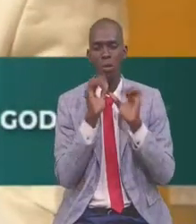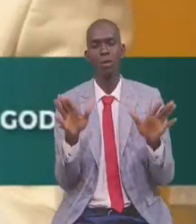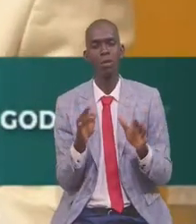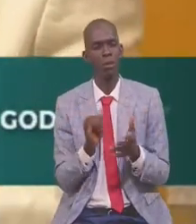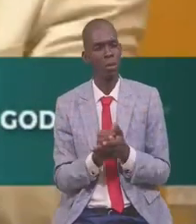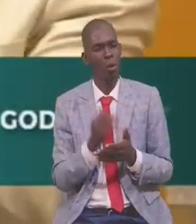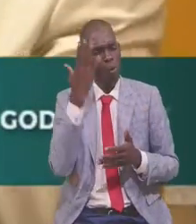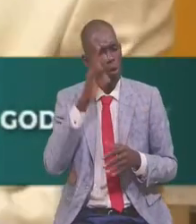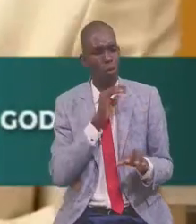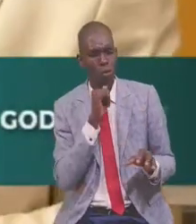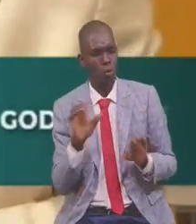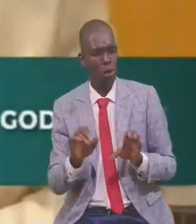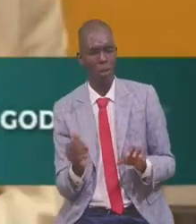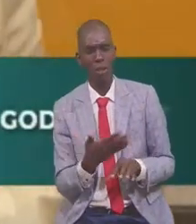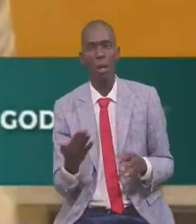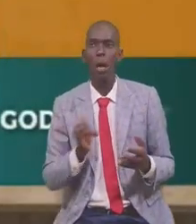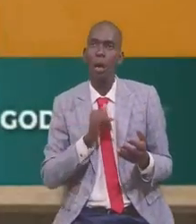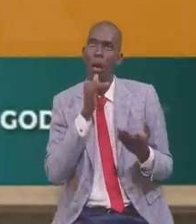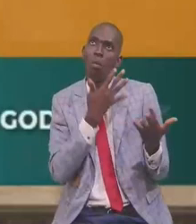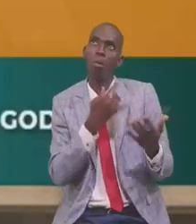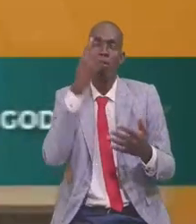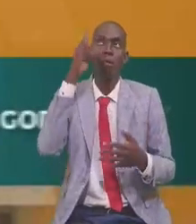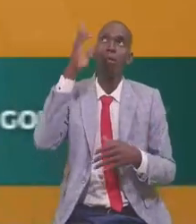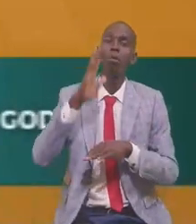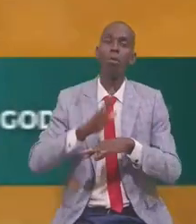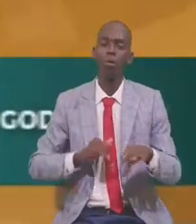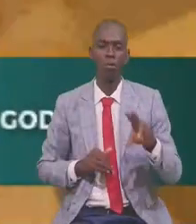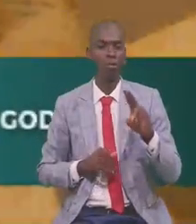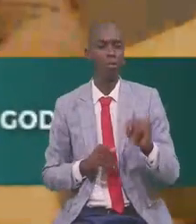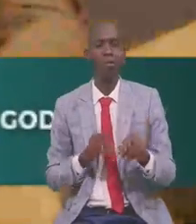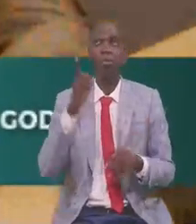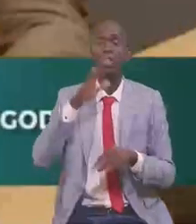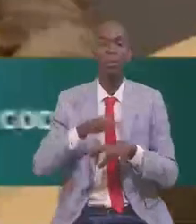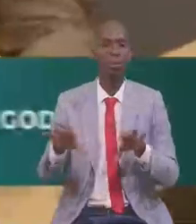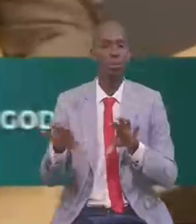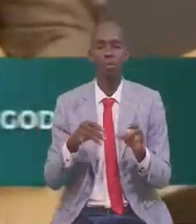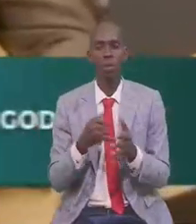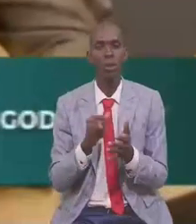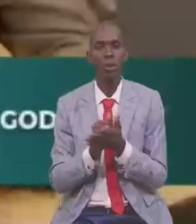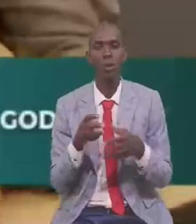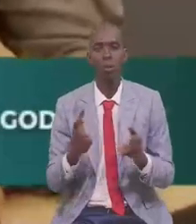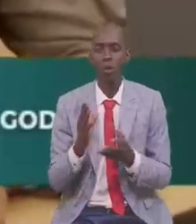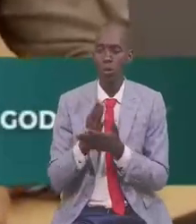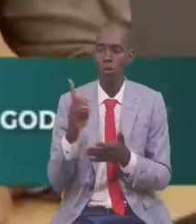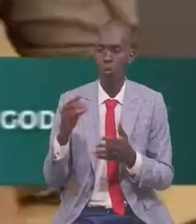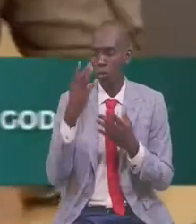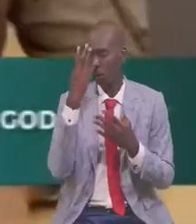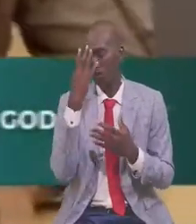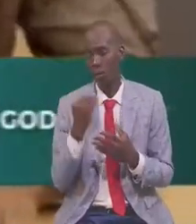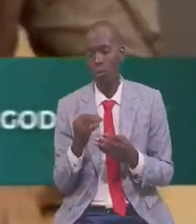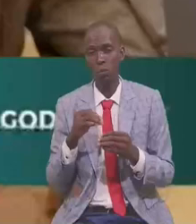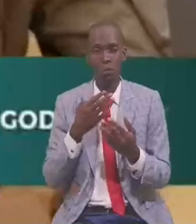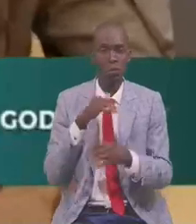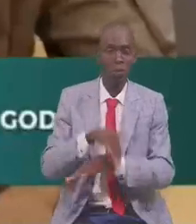Dieu. Ça ne vient pas de cette manière. Ah, pourquoi tu es oisif? Pourquoi tu es là? Tu te balades seulement. Tu te réveilles le matin. Et ce que tu peux faire, c'est aller